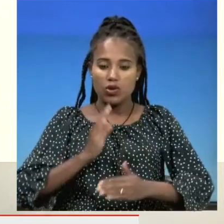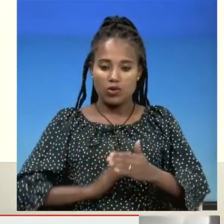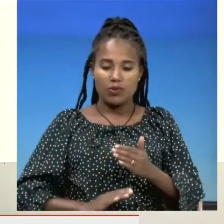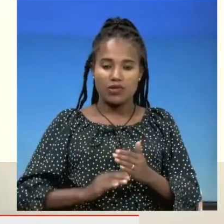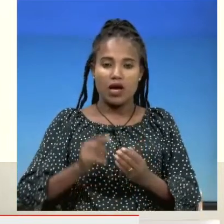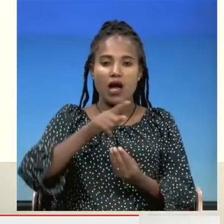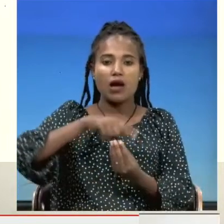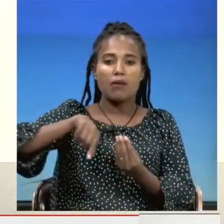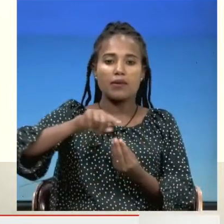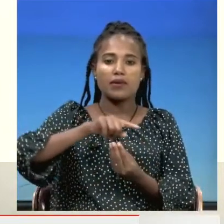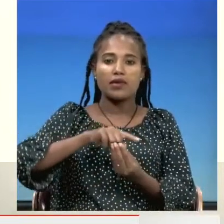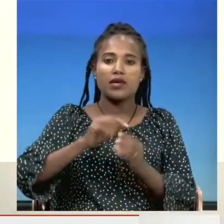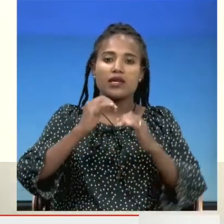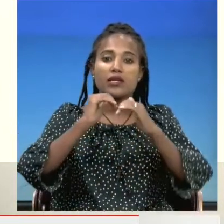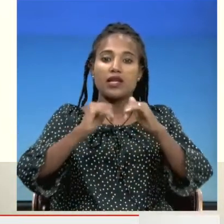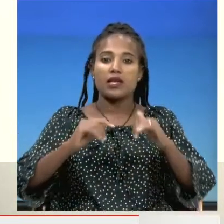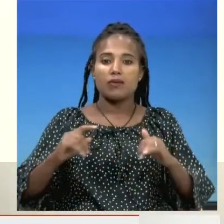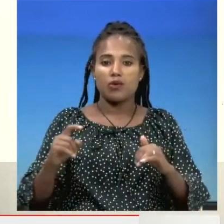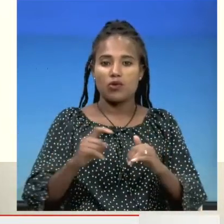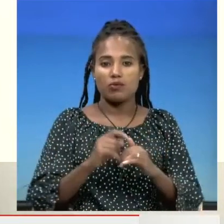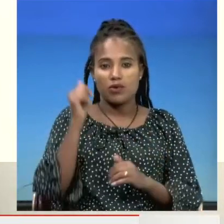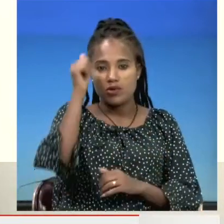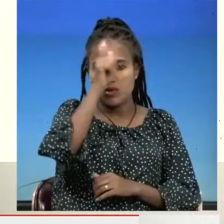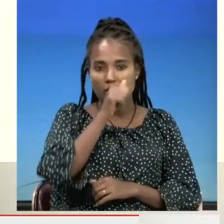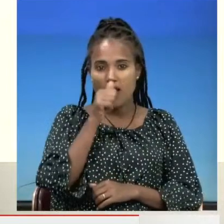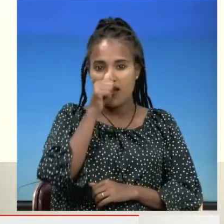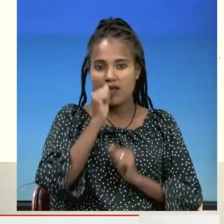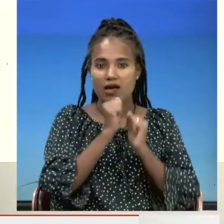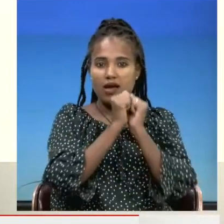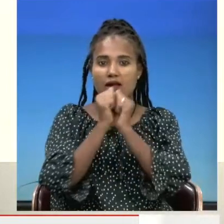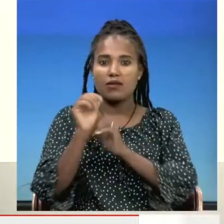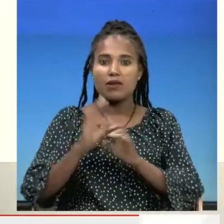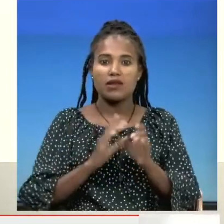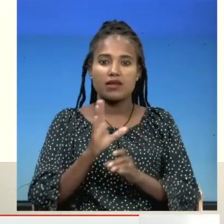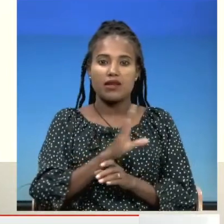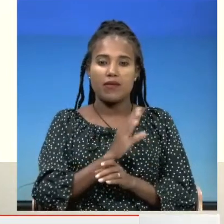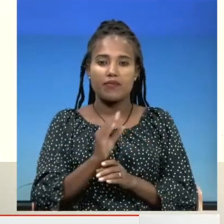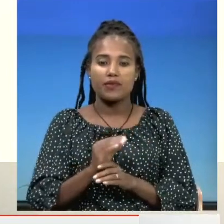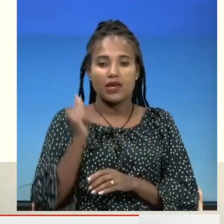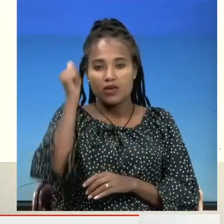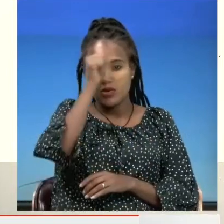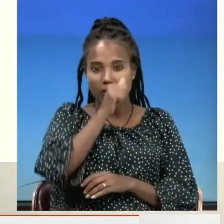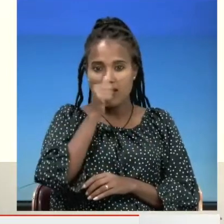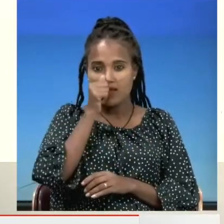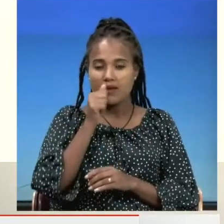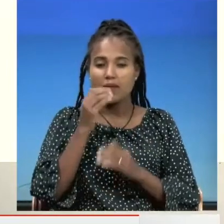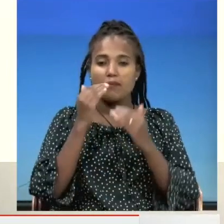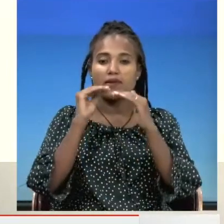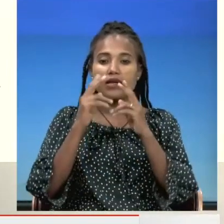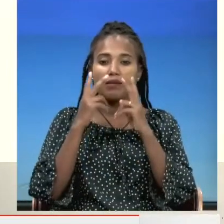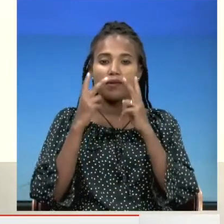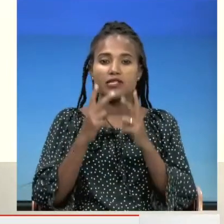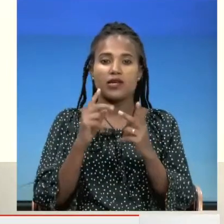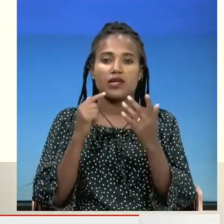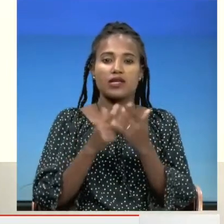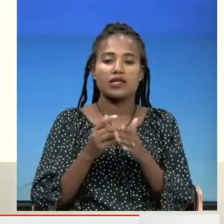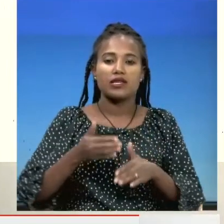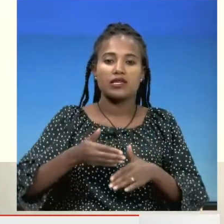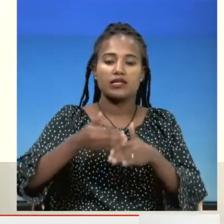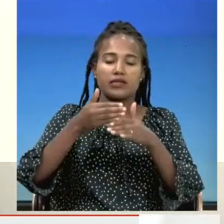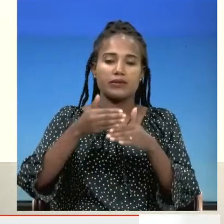ከባቢ የተለየ ቢሆንም ኢትዮጵያውያንን አንድ የሚያደርግና የኢትዮጵያውያንን ልክ የሚያሳየውን ይህንን